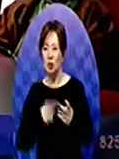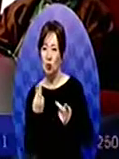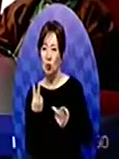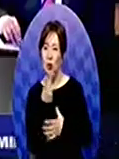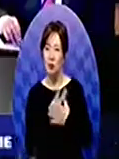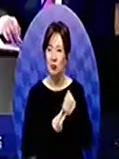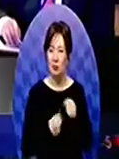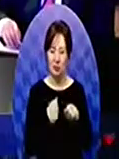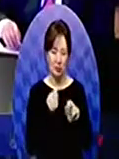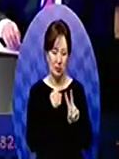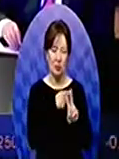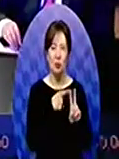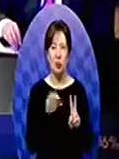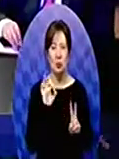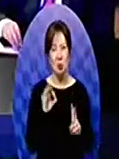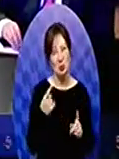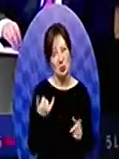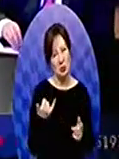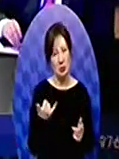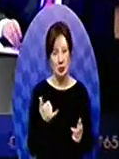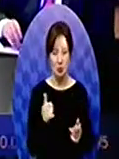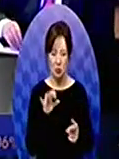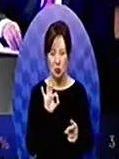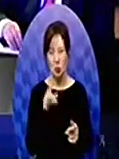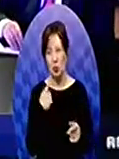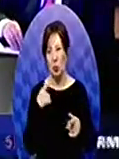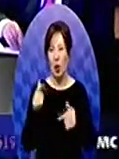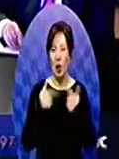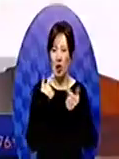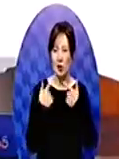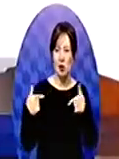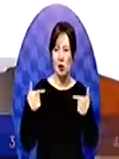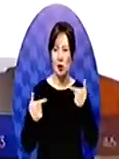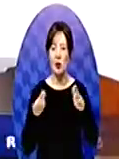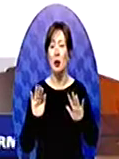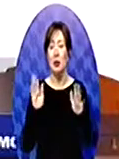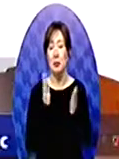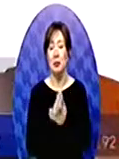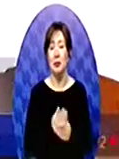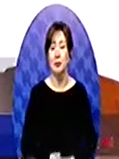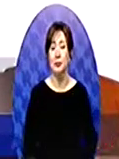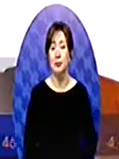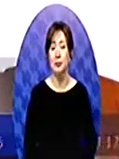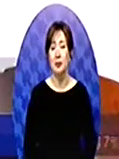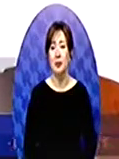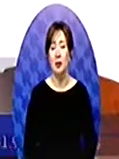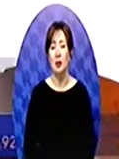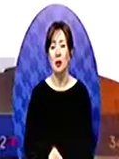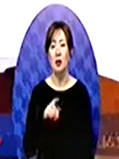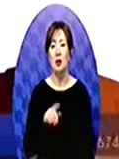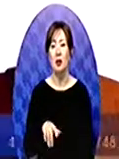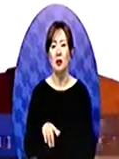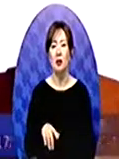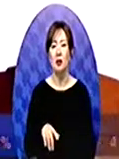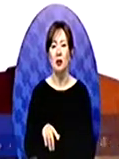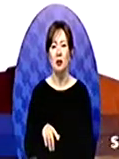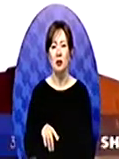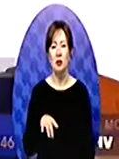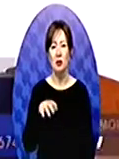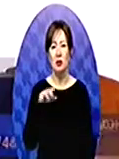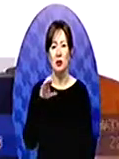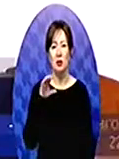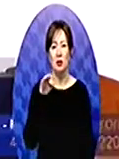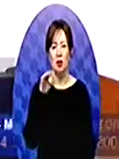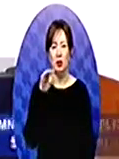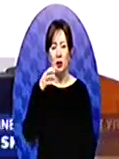гүйцэтгэдэг байх нь зөв эсэх асуудлаар байр суурийн зөрүүтэй байна. Парламент бүгд найдад усад ерөнхийдөө бол засгийн газар